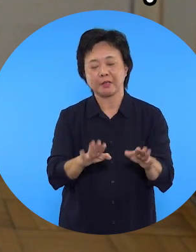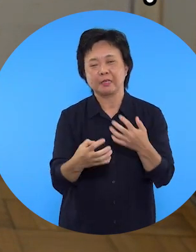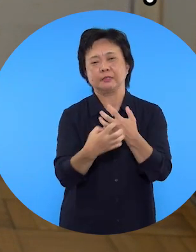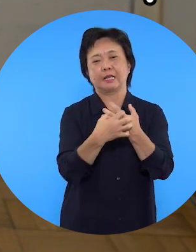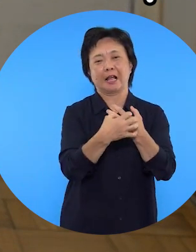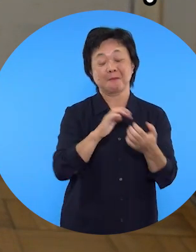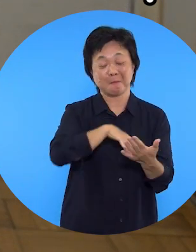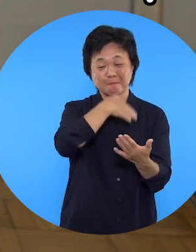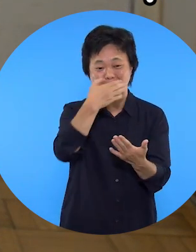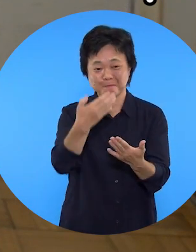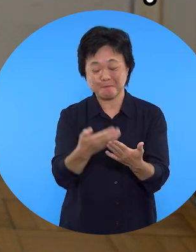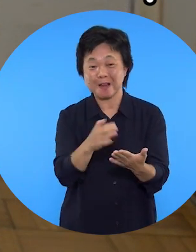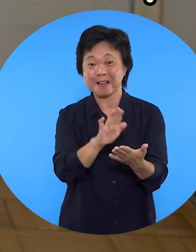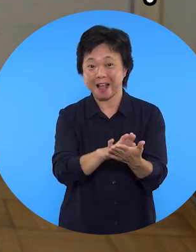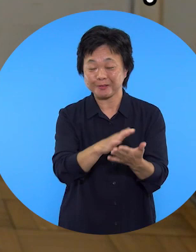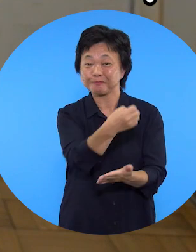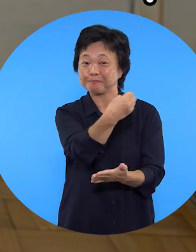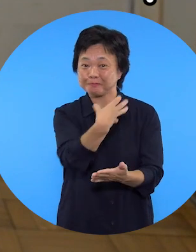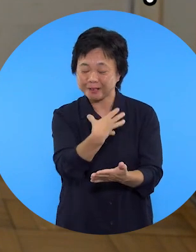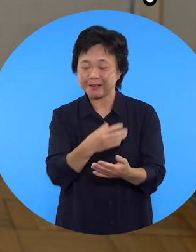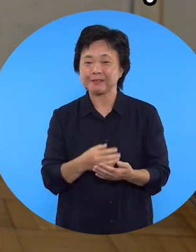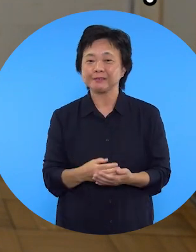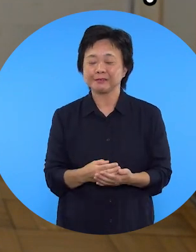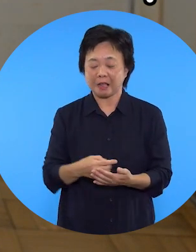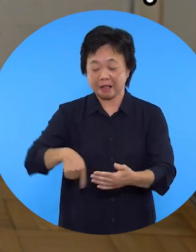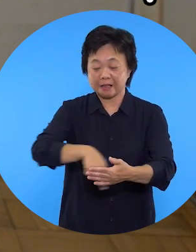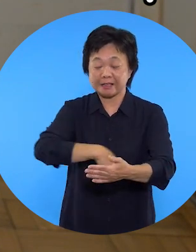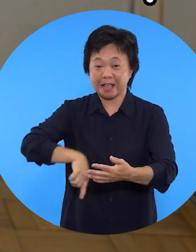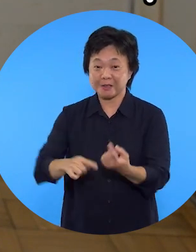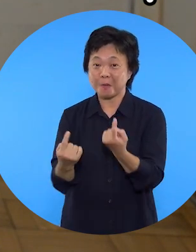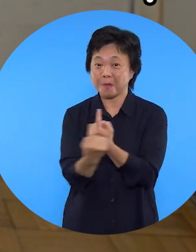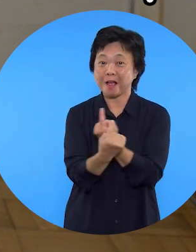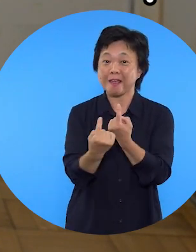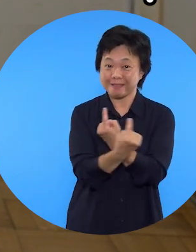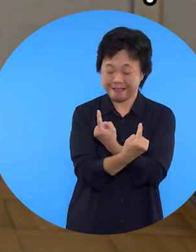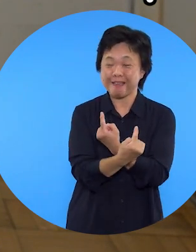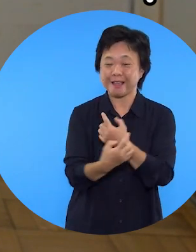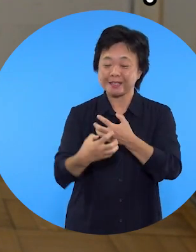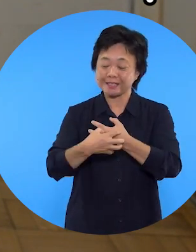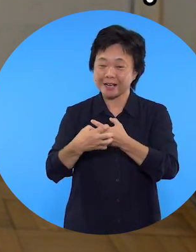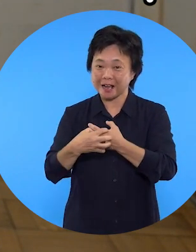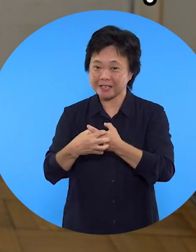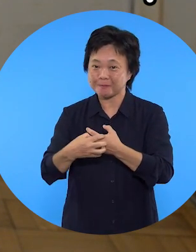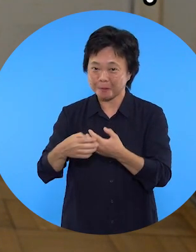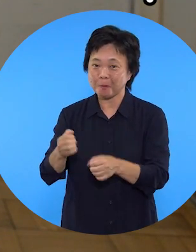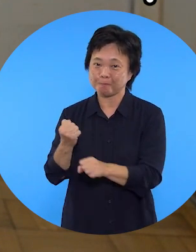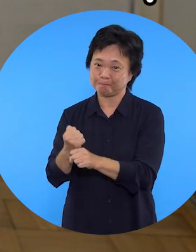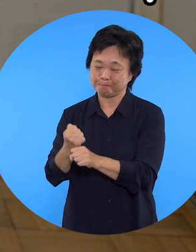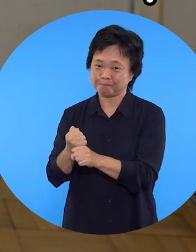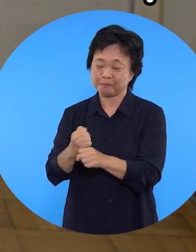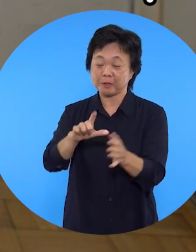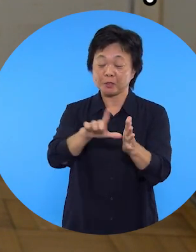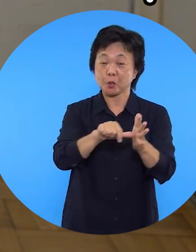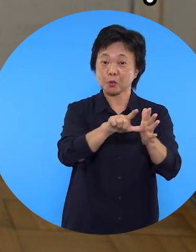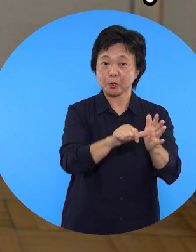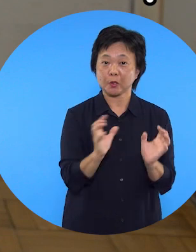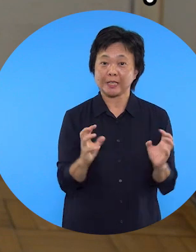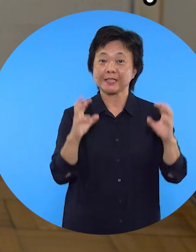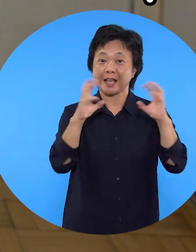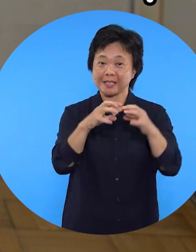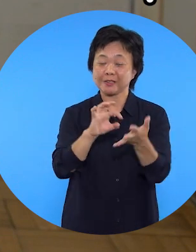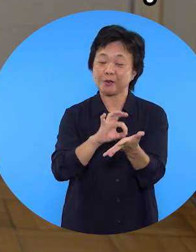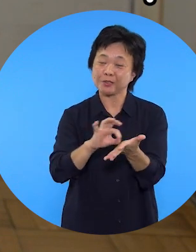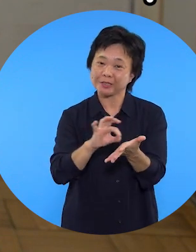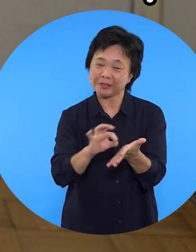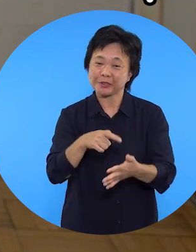で今月はジャガイモがたくさんとれるようって言ったらちょっとあのじゃがいもメインにした料理を入れたりとかやはりあのその時々の野菜を